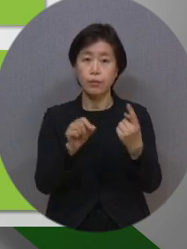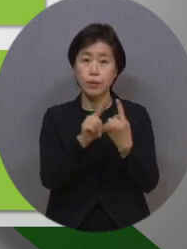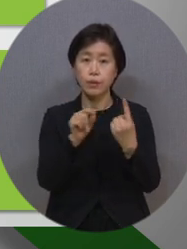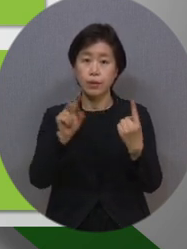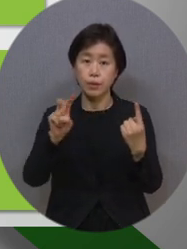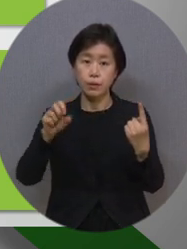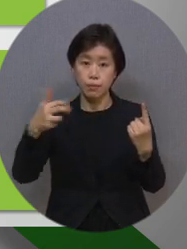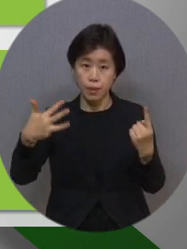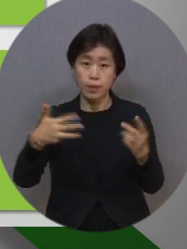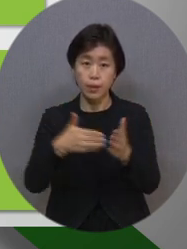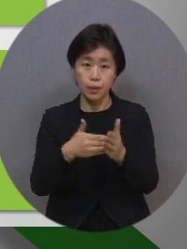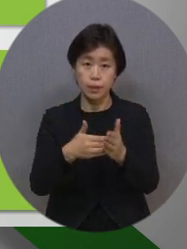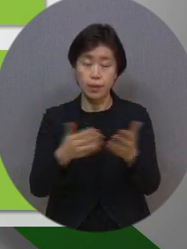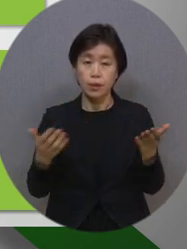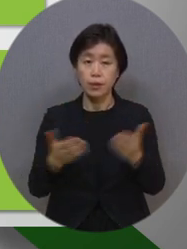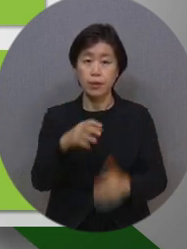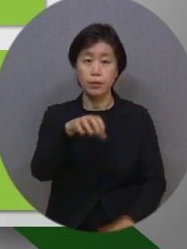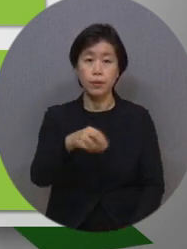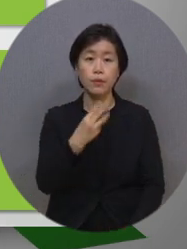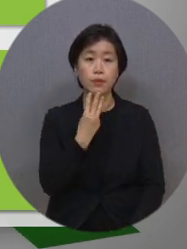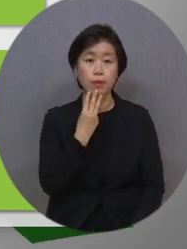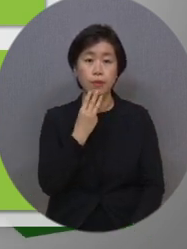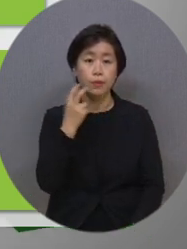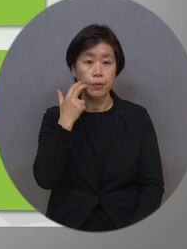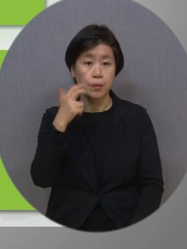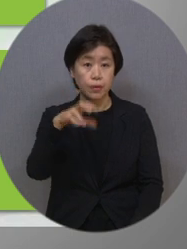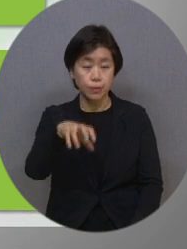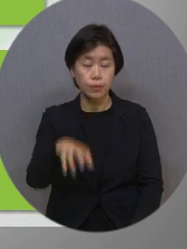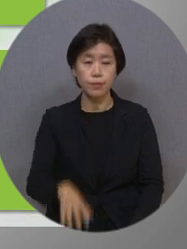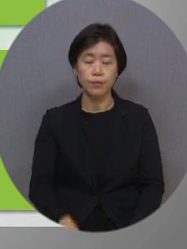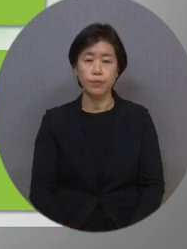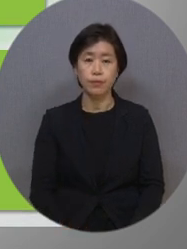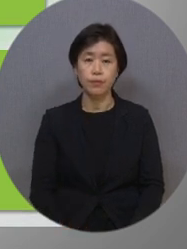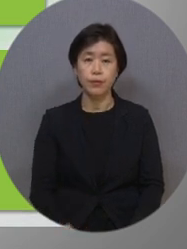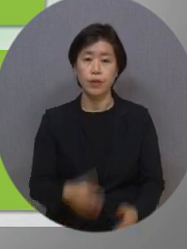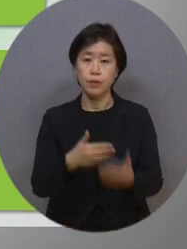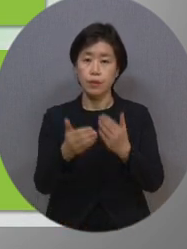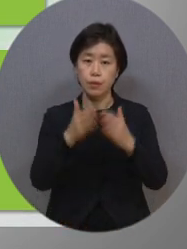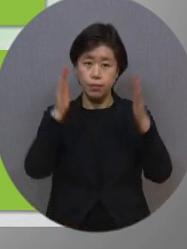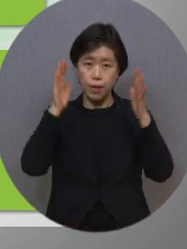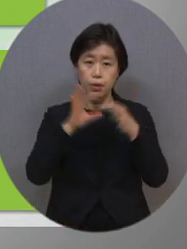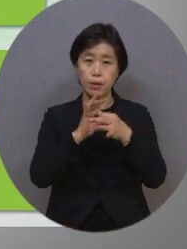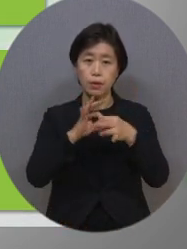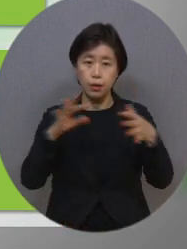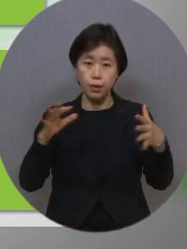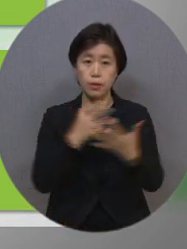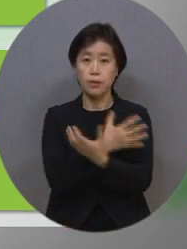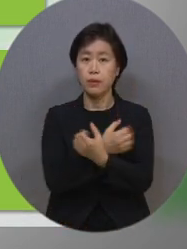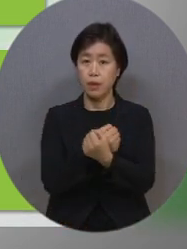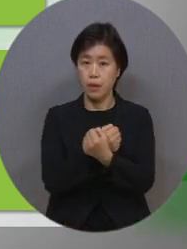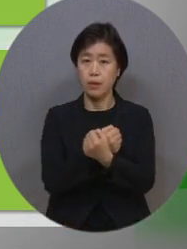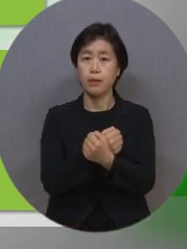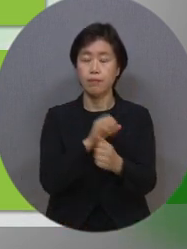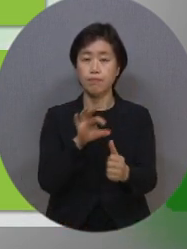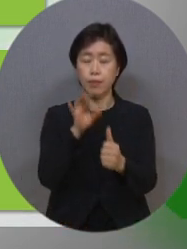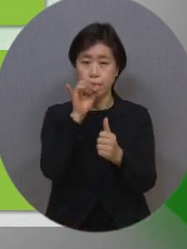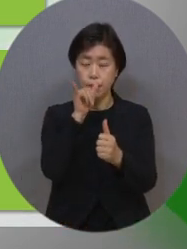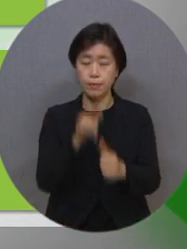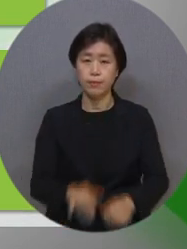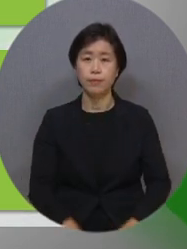28일까지며 근무지는 서울시 송파구입니다. 경력과 학력은 무관하며 계약직을